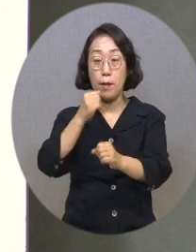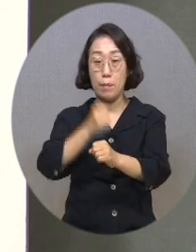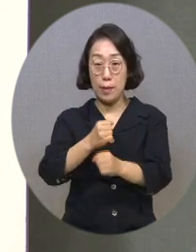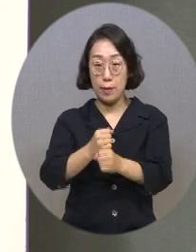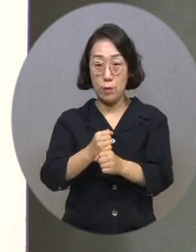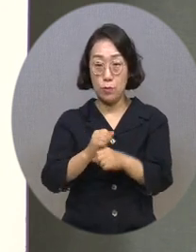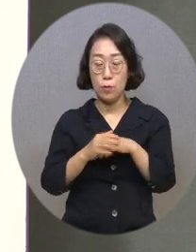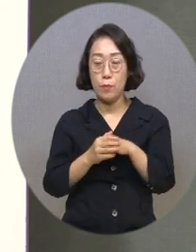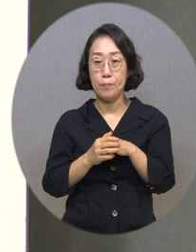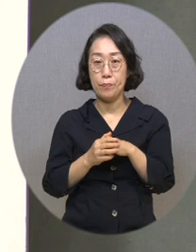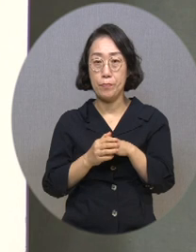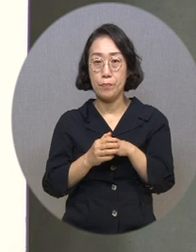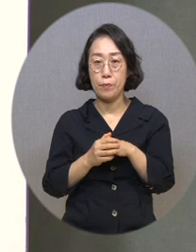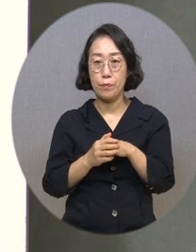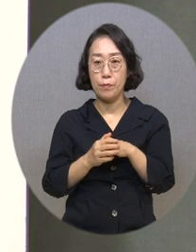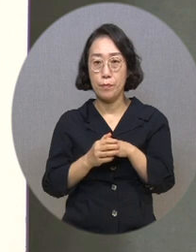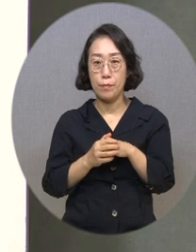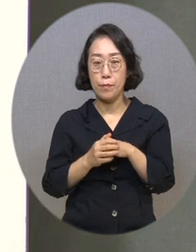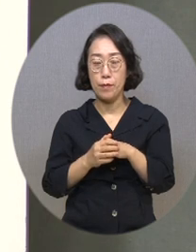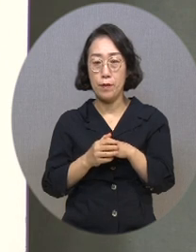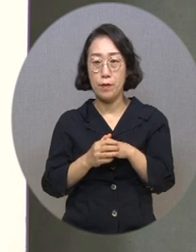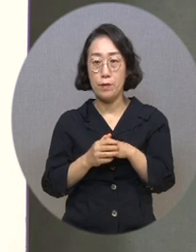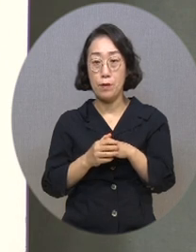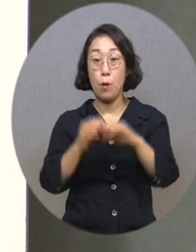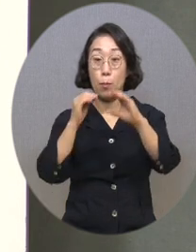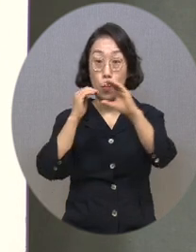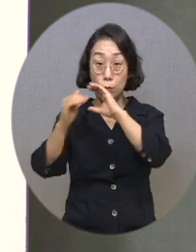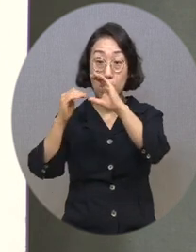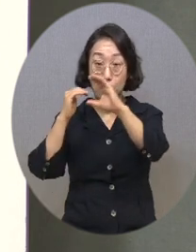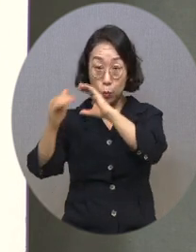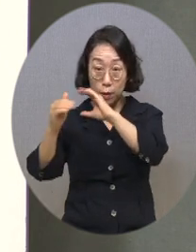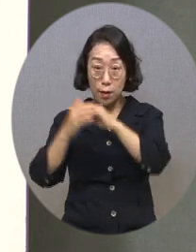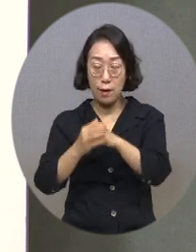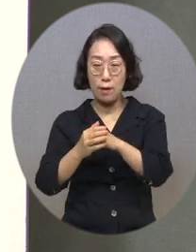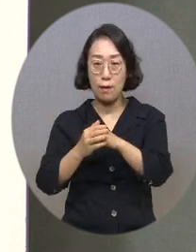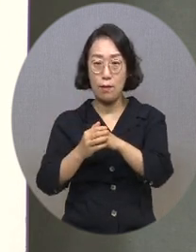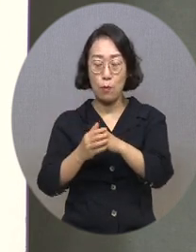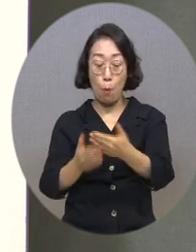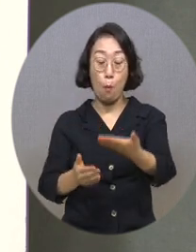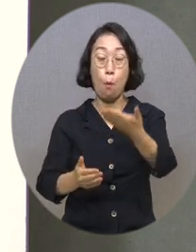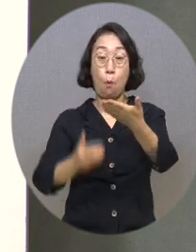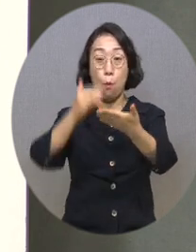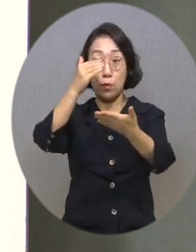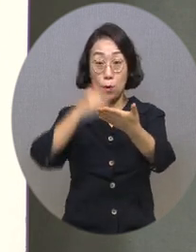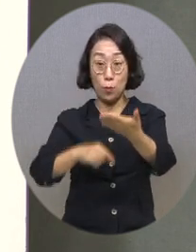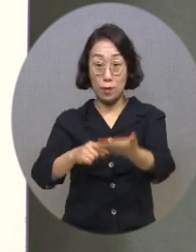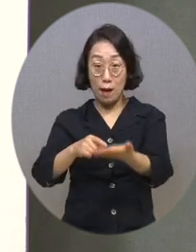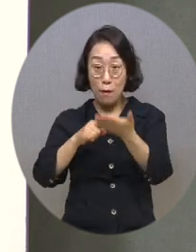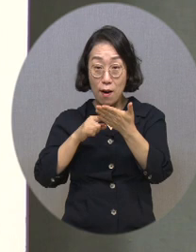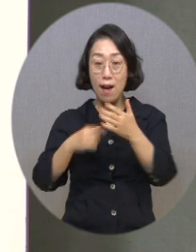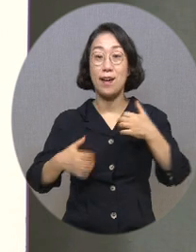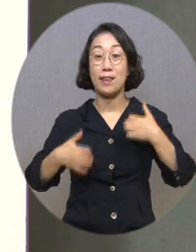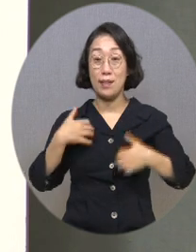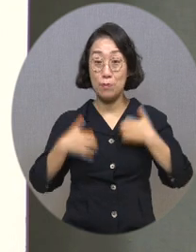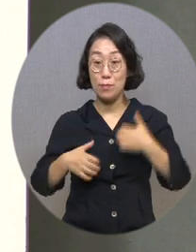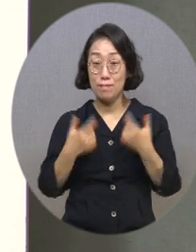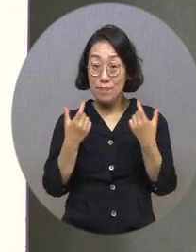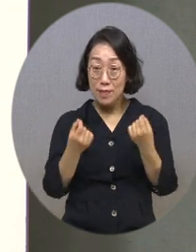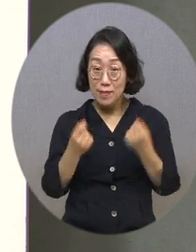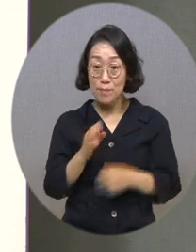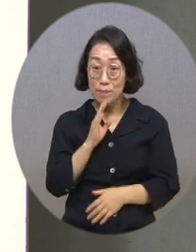해서 결국은 제공해주고 기쁨을 같이 나눌 수 있었다, 그런 얘기